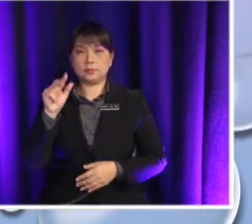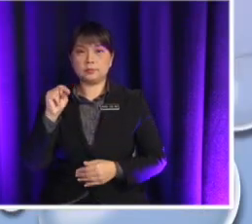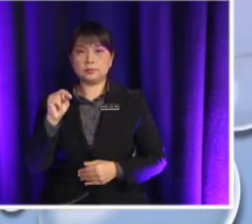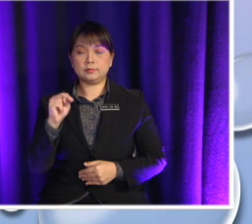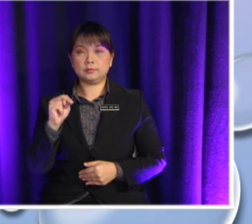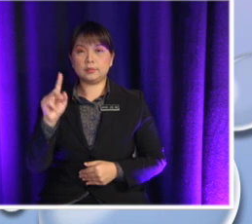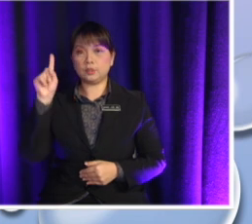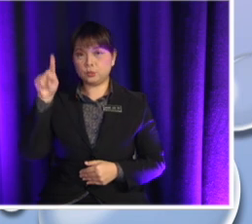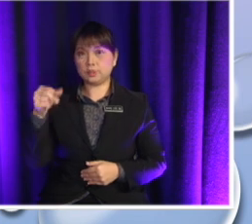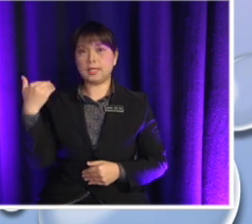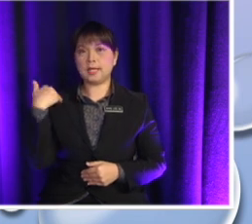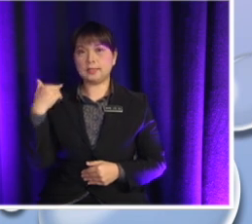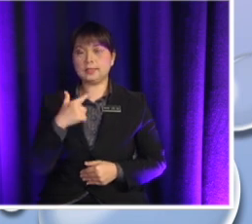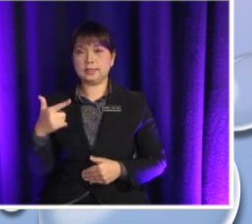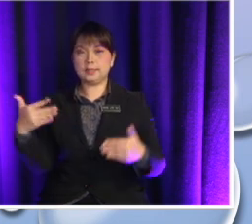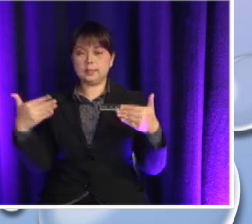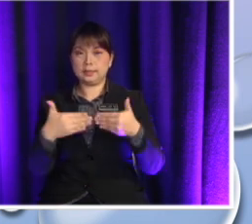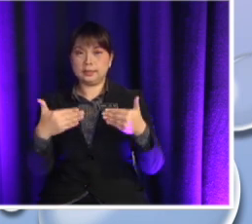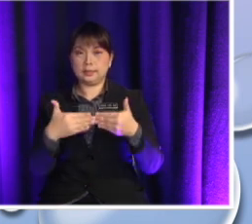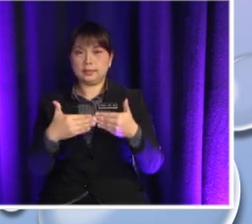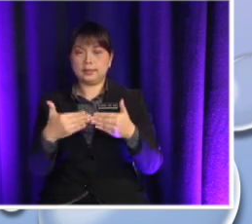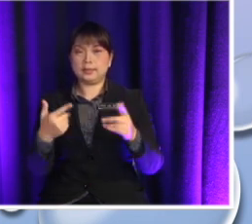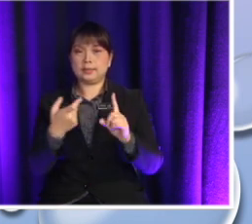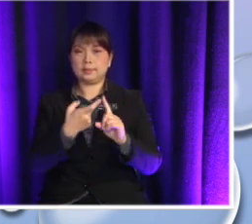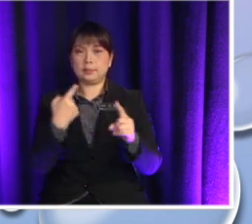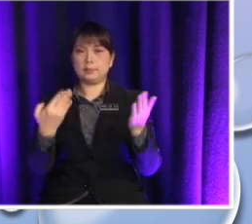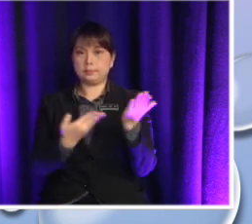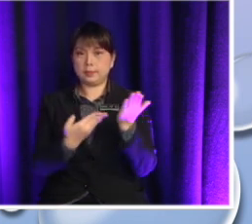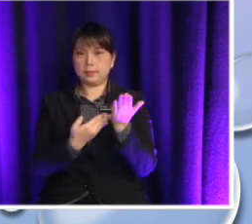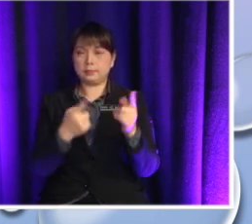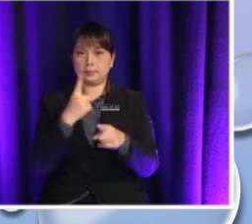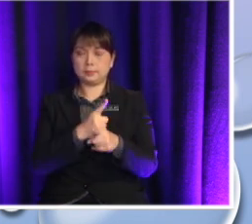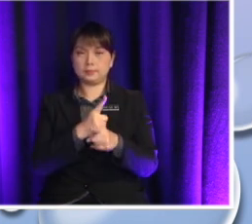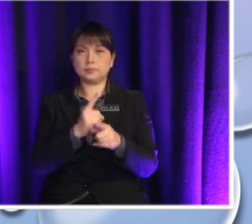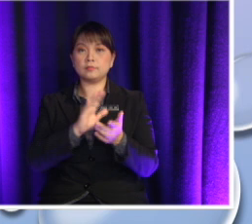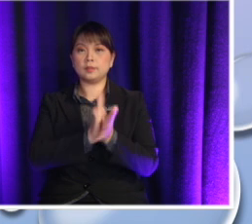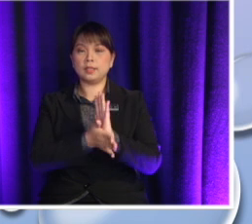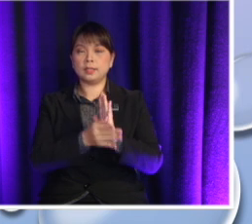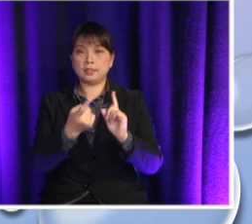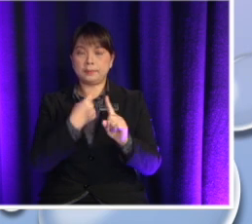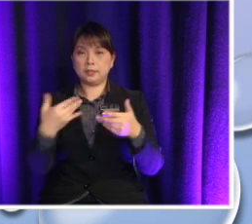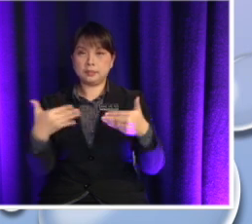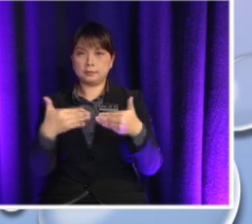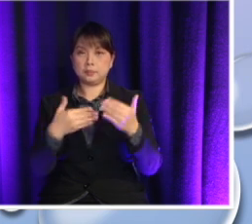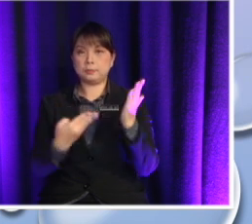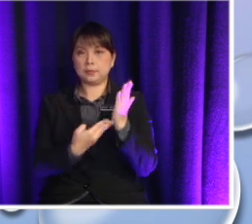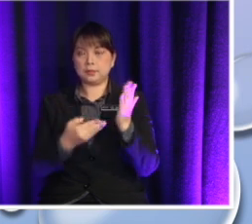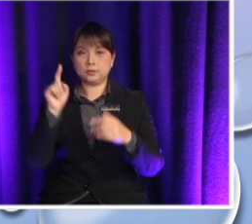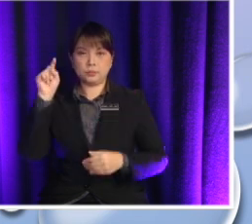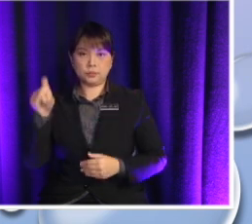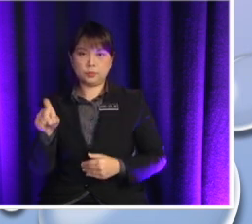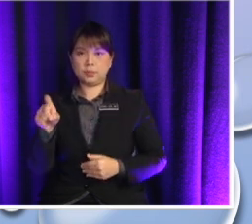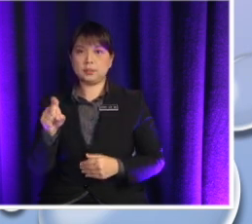adalah sambungan daripada bateri tadi kan. So pada sambungan Swiss tadi, kalau Swiss kita sambung betul,